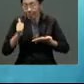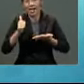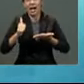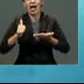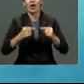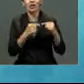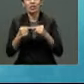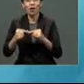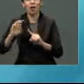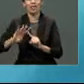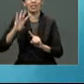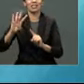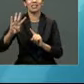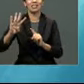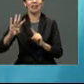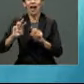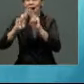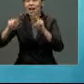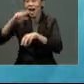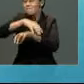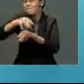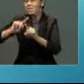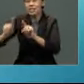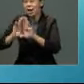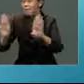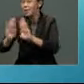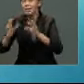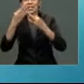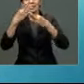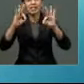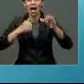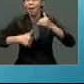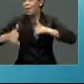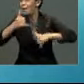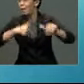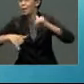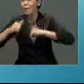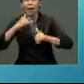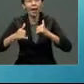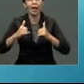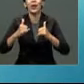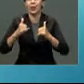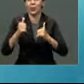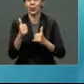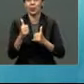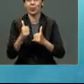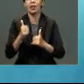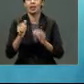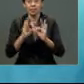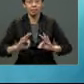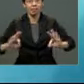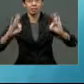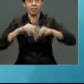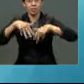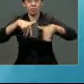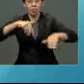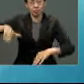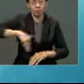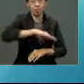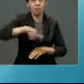ที่4อย่างที่เราบอกกันนะครับเราก็จะได้อิสระได้พื้นที่ที่มากขึ้นนะครับแต่ว่าทุกคนต้องช่วยกันมาดู